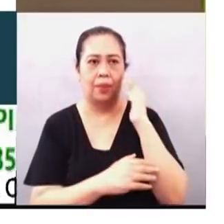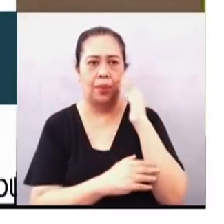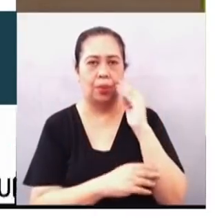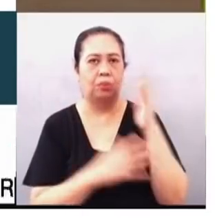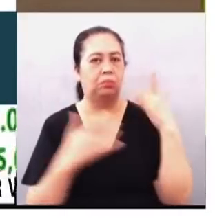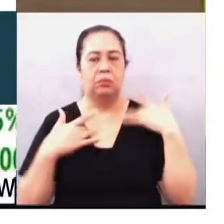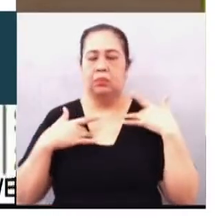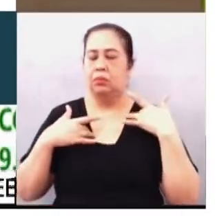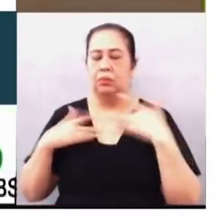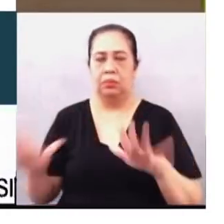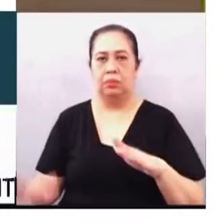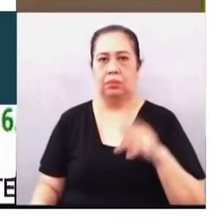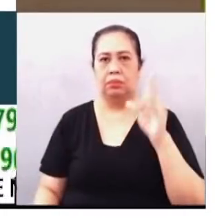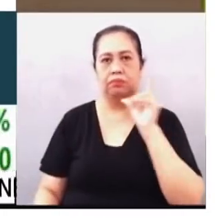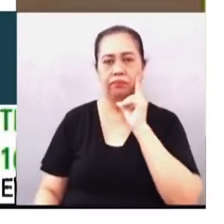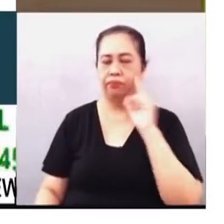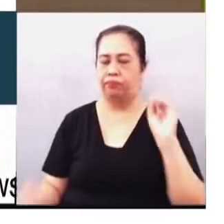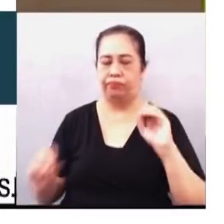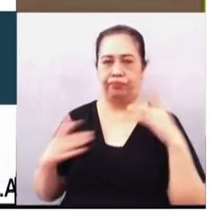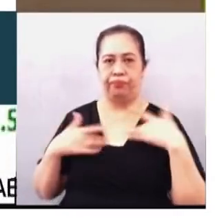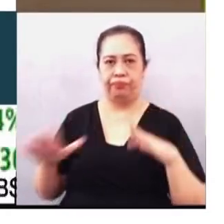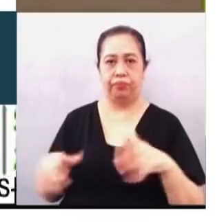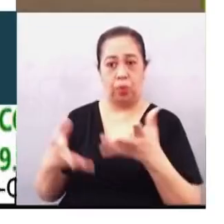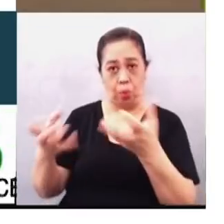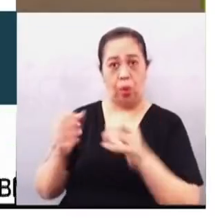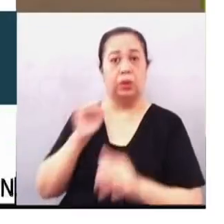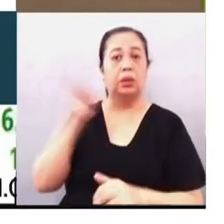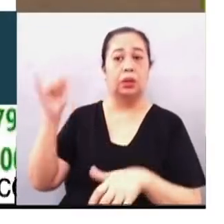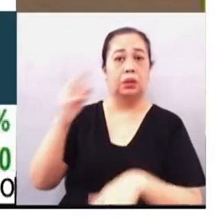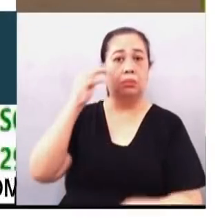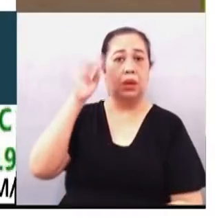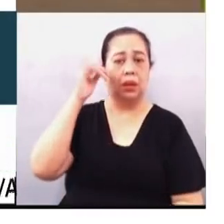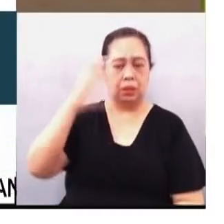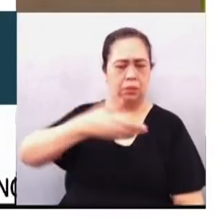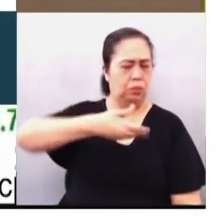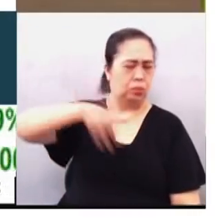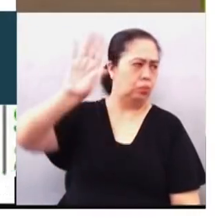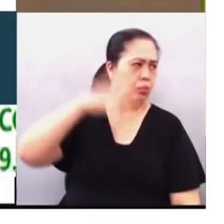Pangulong Duterte diyan. Kung gusto niyo bitayin yan